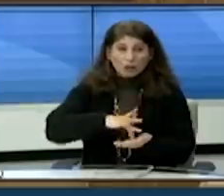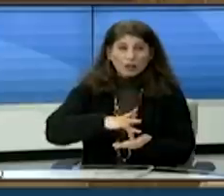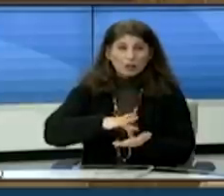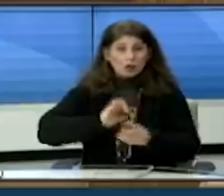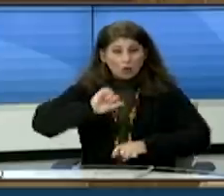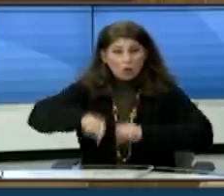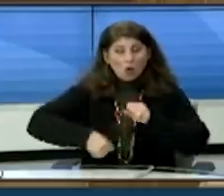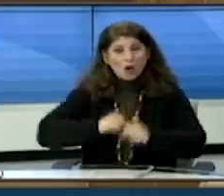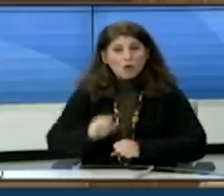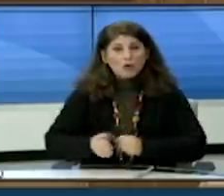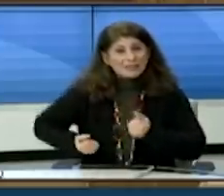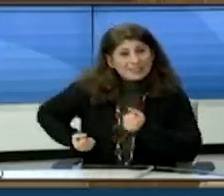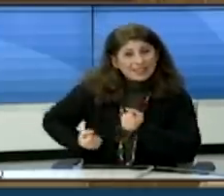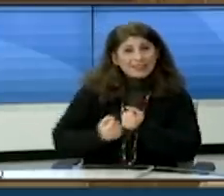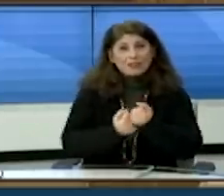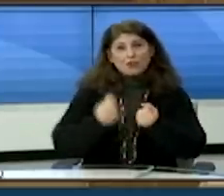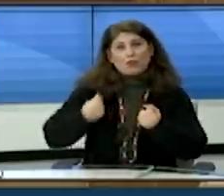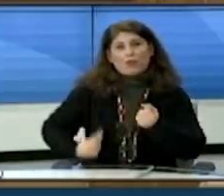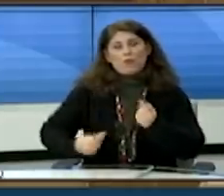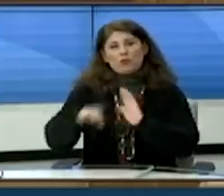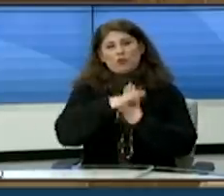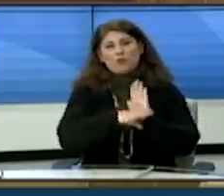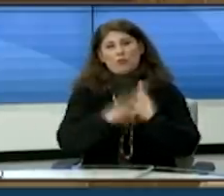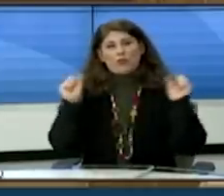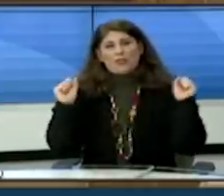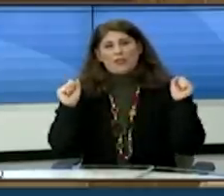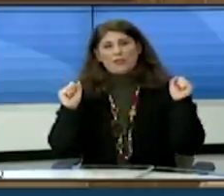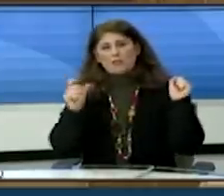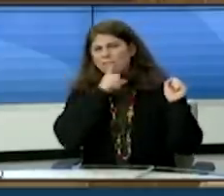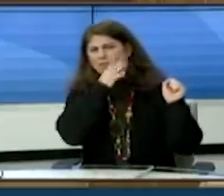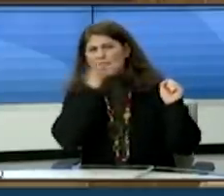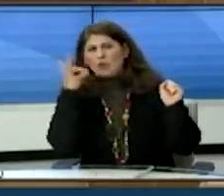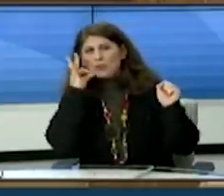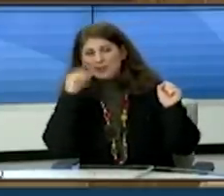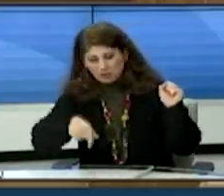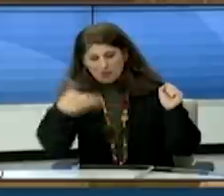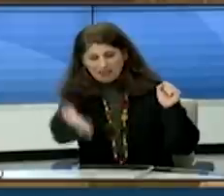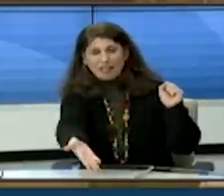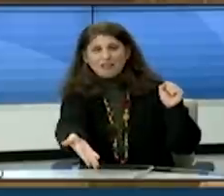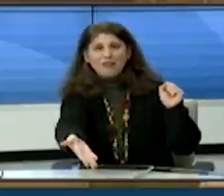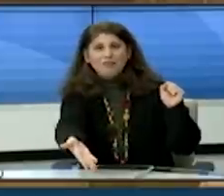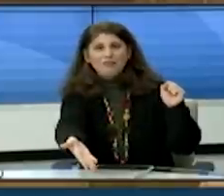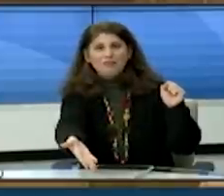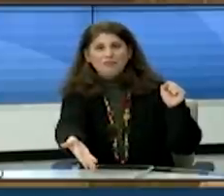ο αγώνας για ενίσχυση του δημόσιου συστήματος υγείας? Δείτε τώρα που φτάσαμε.